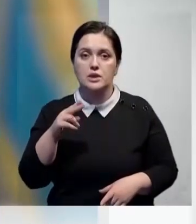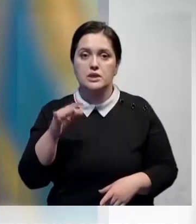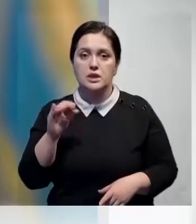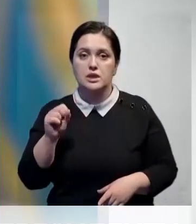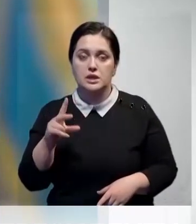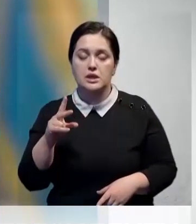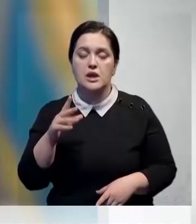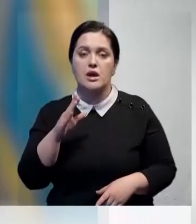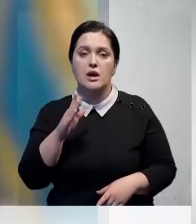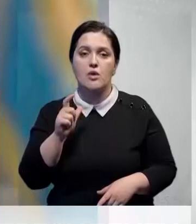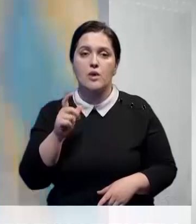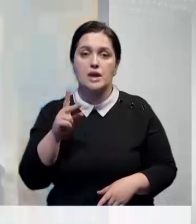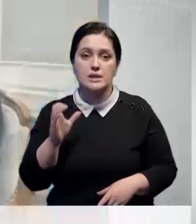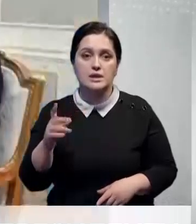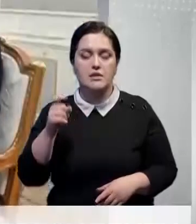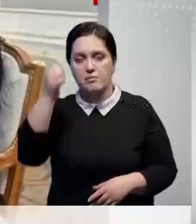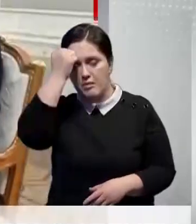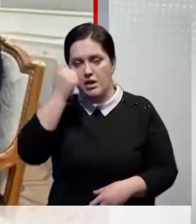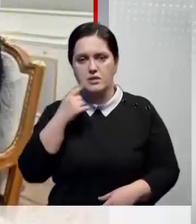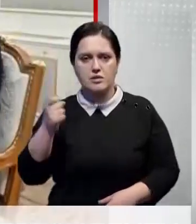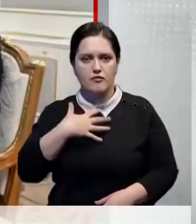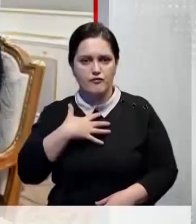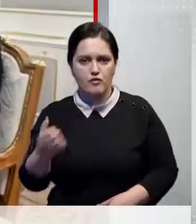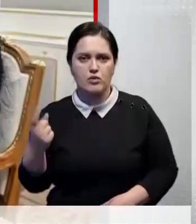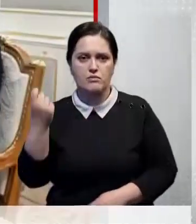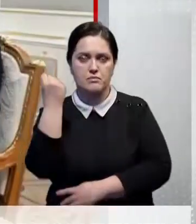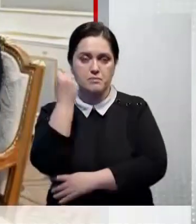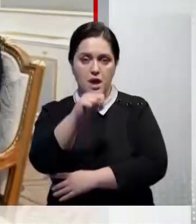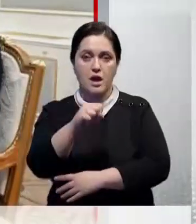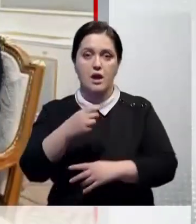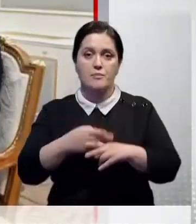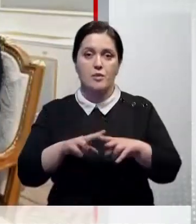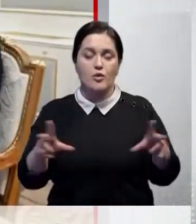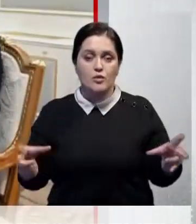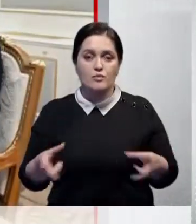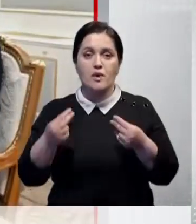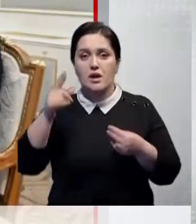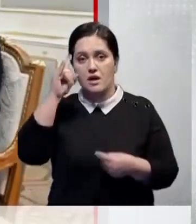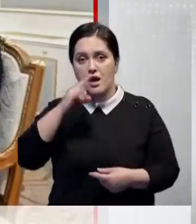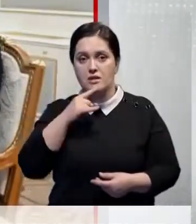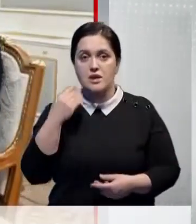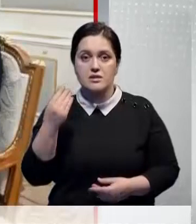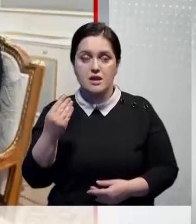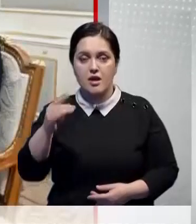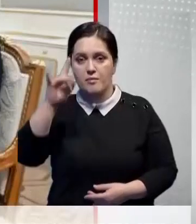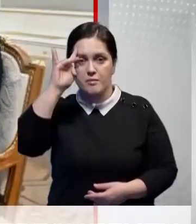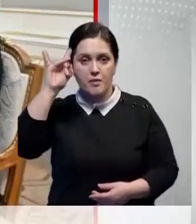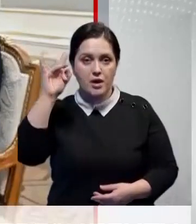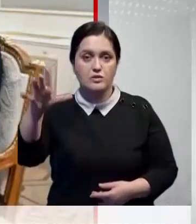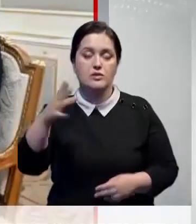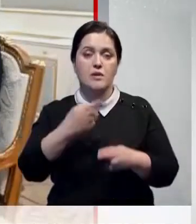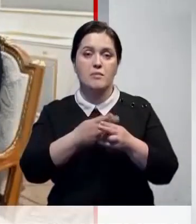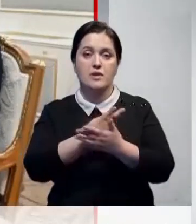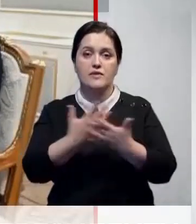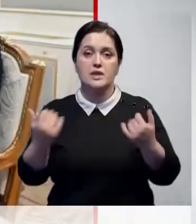и несгибаемую волю к победе. Глава государства подчеркнул, что успехи представителей казахстанского тенниса способствуют популяризации данного